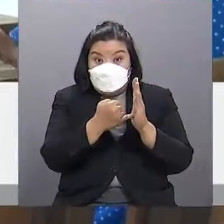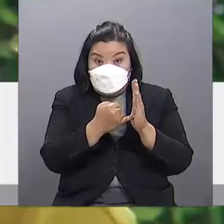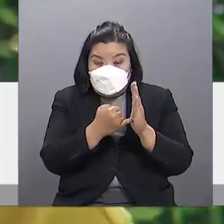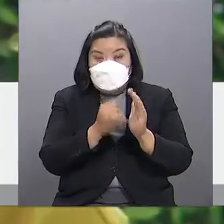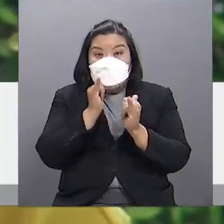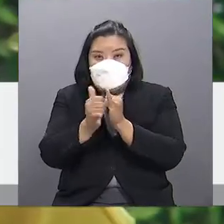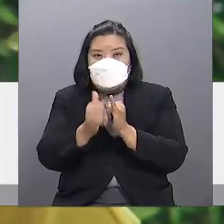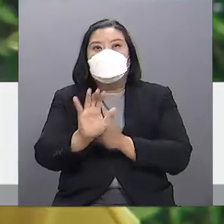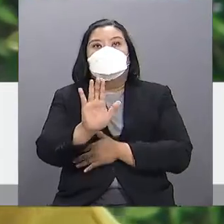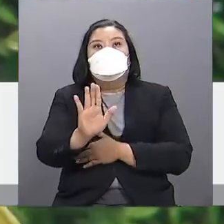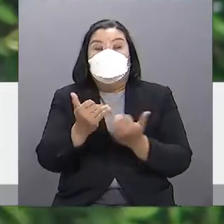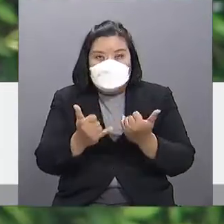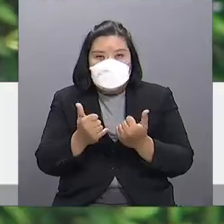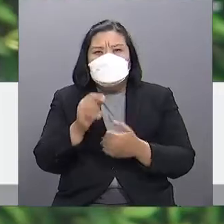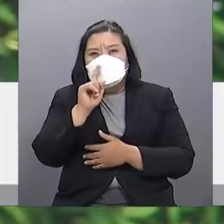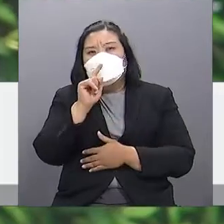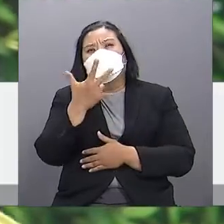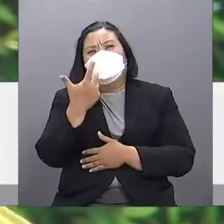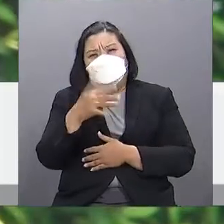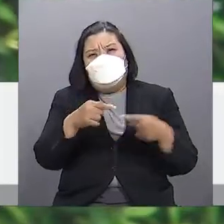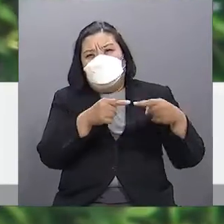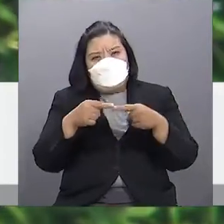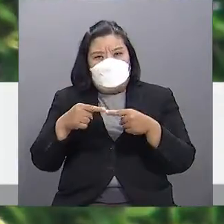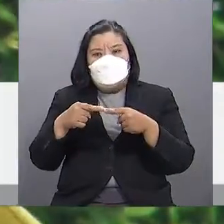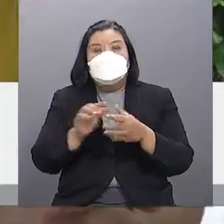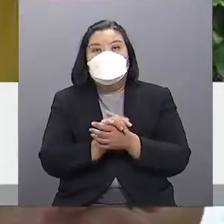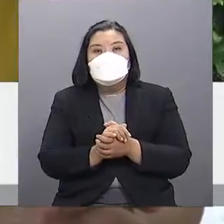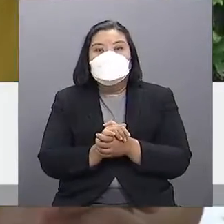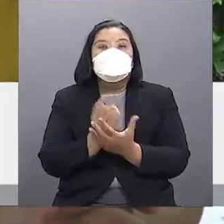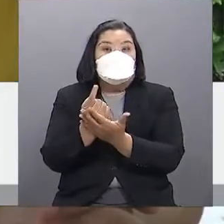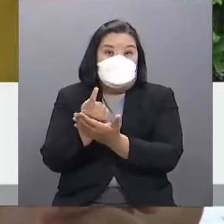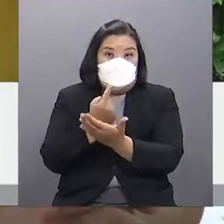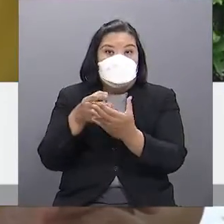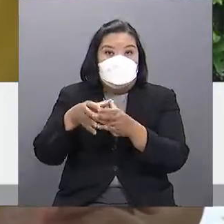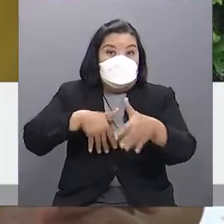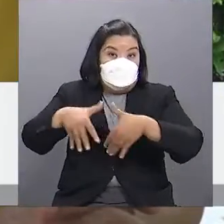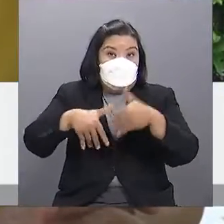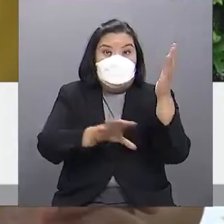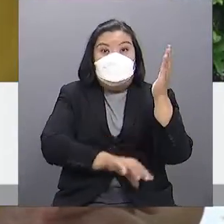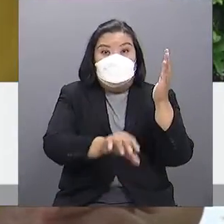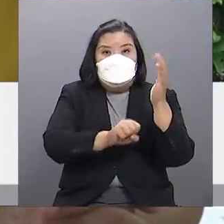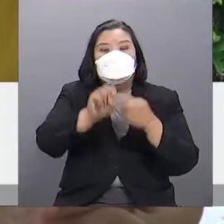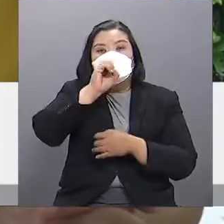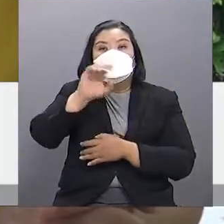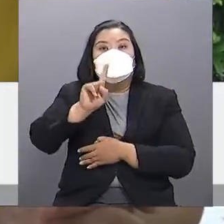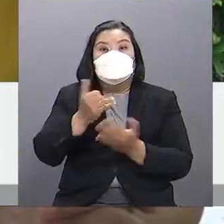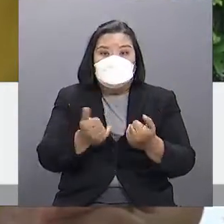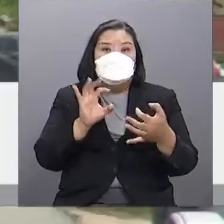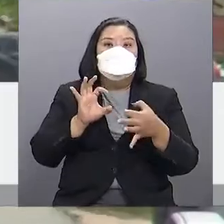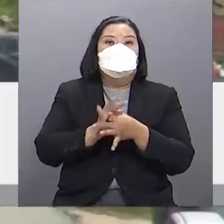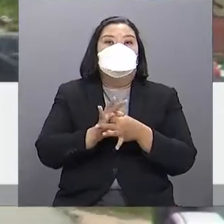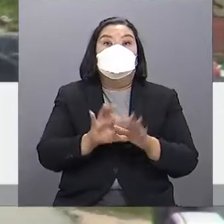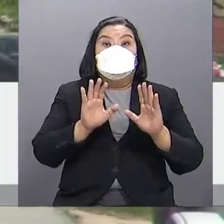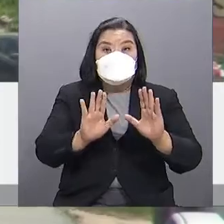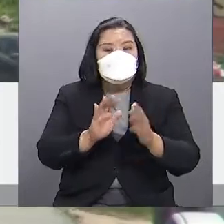เป็นรอบที่3แล้วเรื่องนี้ตัวแทนเครือข่ายภาคประชาชนในสงขลาเขามองว่าการล็อกดาวน์ที่ผ่านมาไม่ได้มีส่วนช่วยทำ